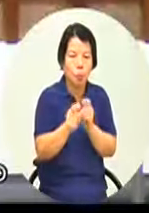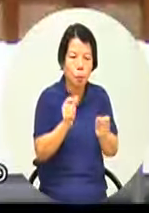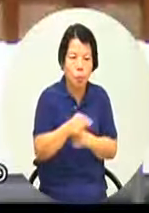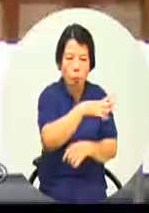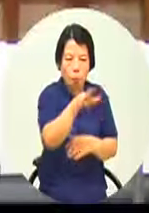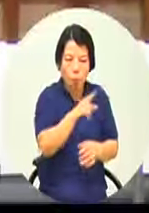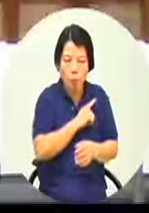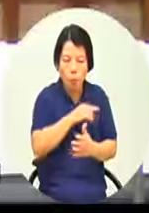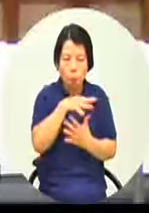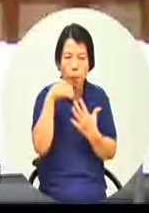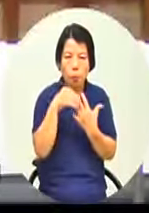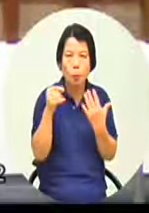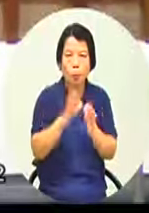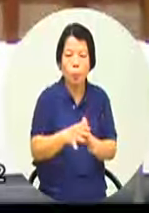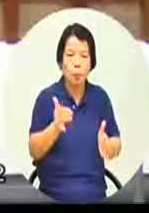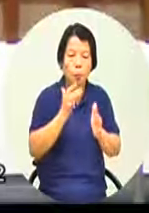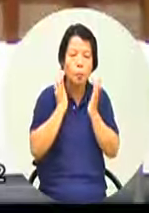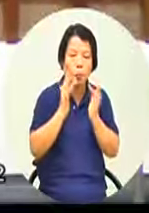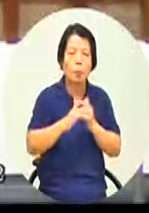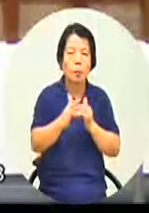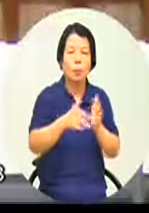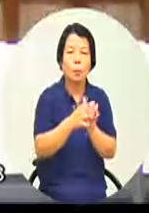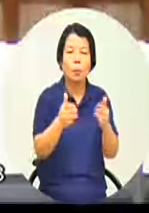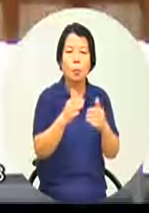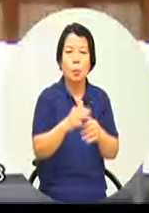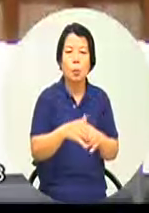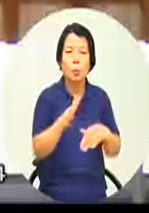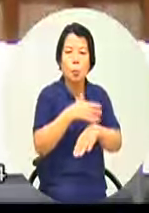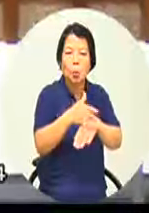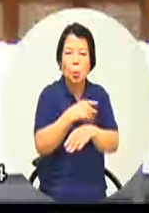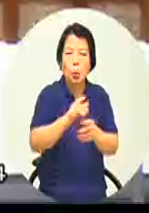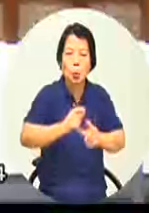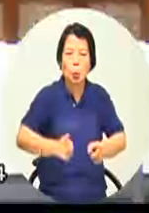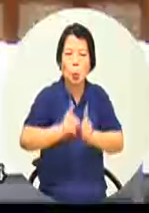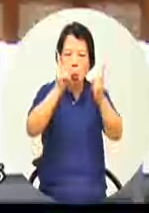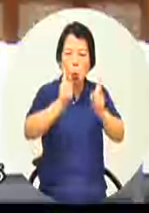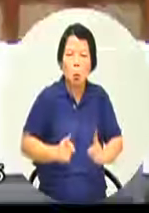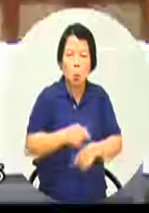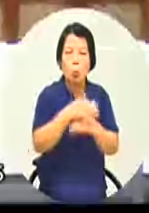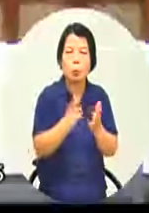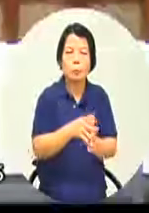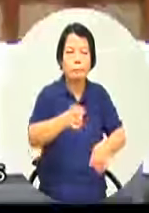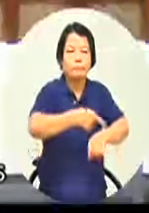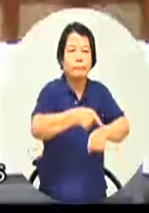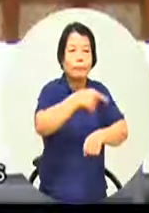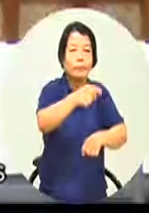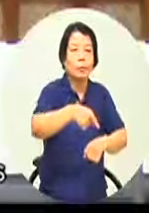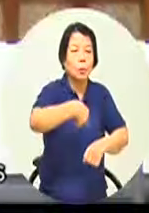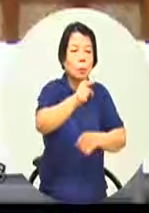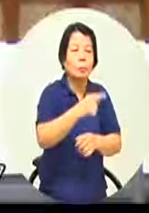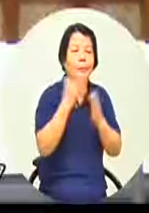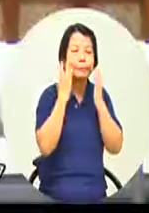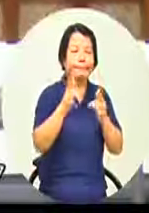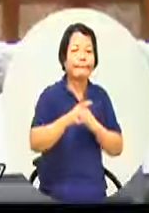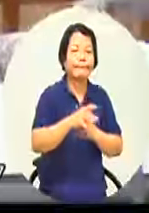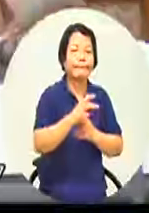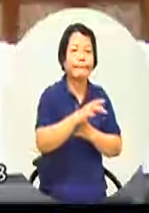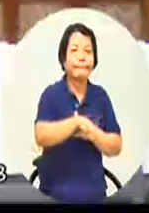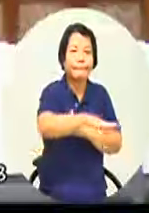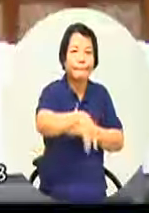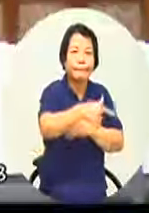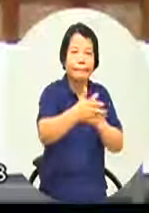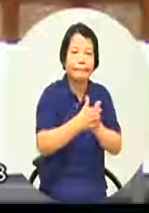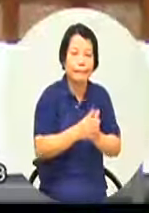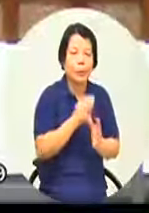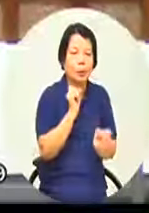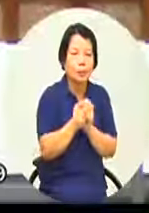选择，他的市场物价就不会被误导。因为有些人是习惯性的，我就在菜市场买，来的能量我